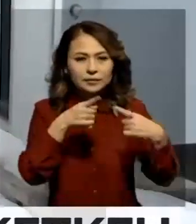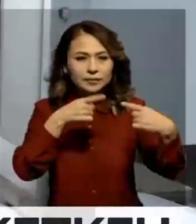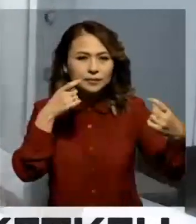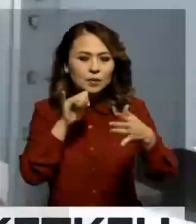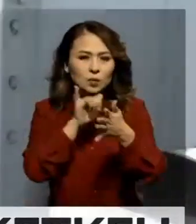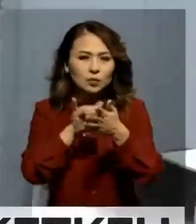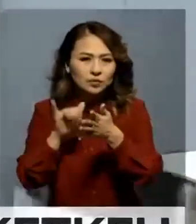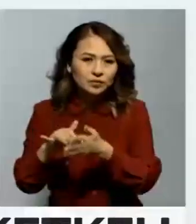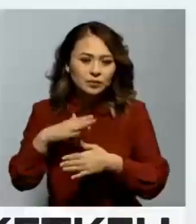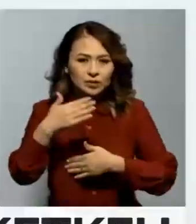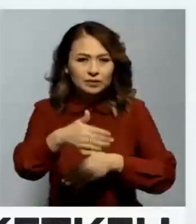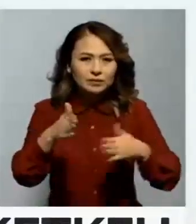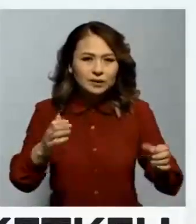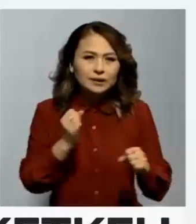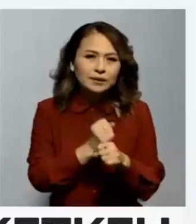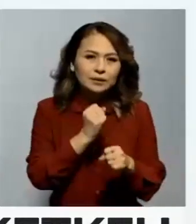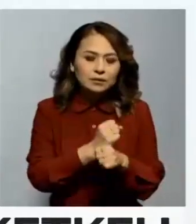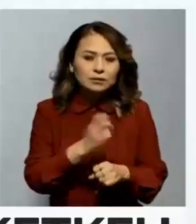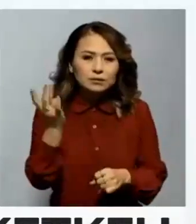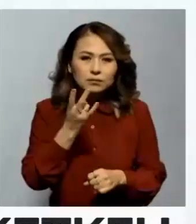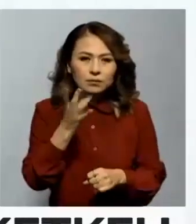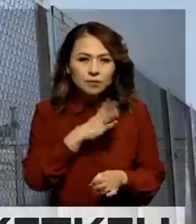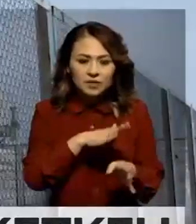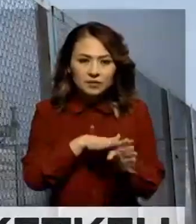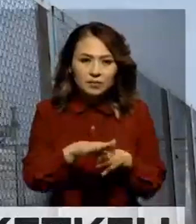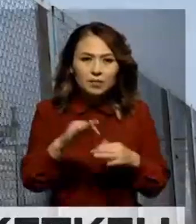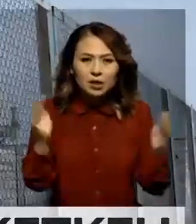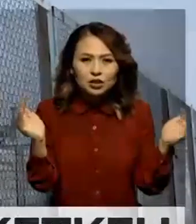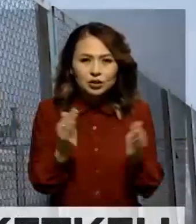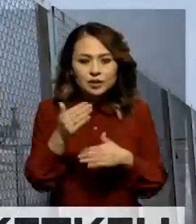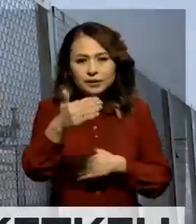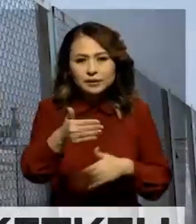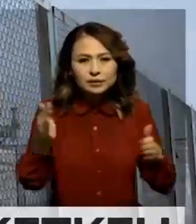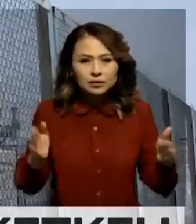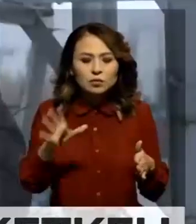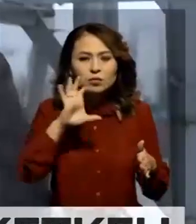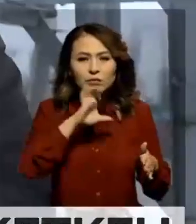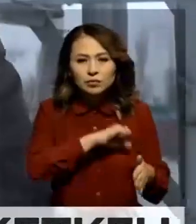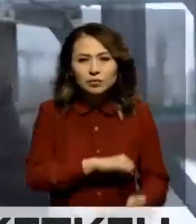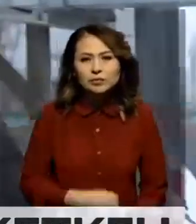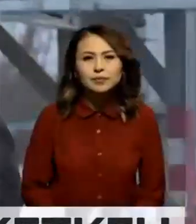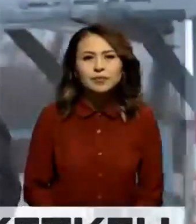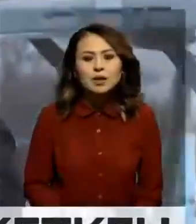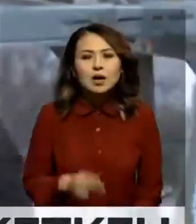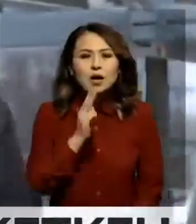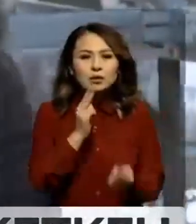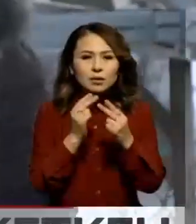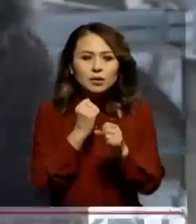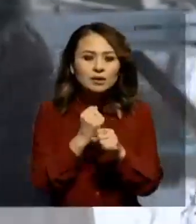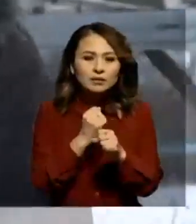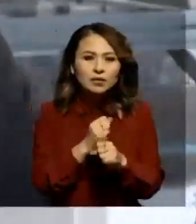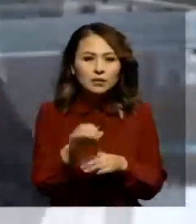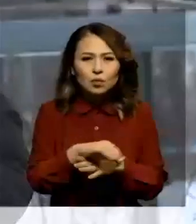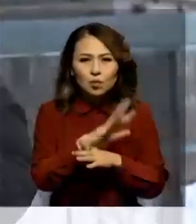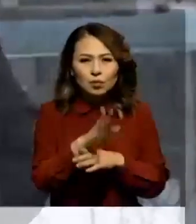қондырғылар орнатып, инженерлік инфрақұрылым жұмыстарын жүргізіп қойған. Бірақ шағын станция құрылғылары қолды болды. Тамақ өнеркәсібін қолдауға бағытталған